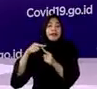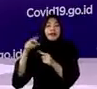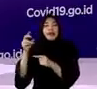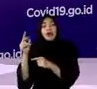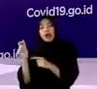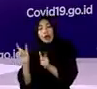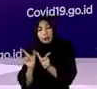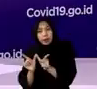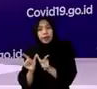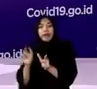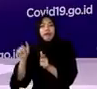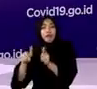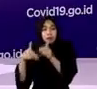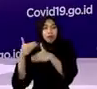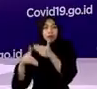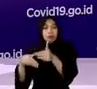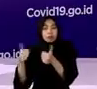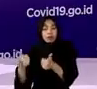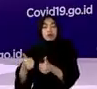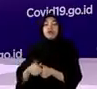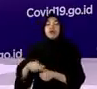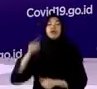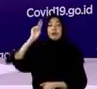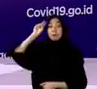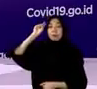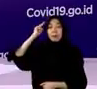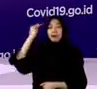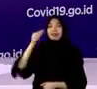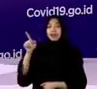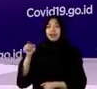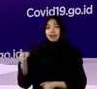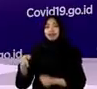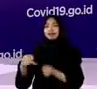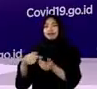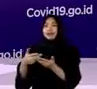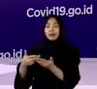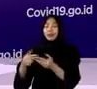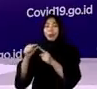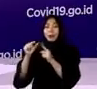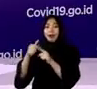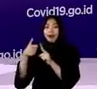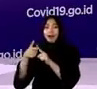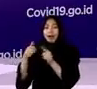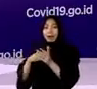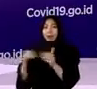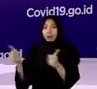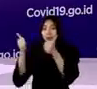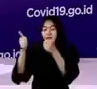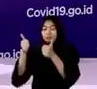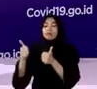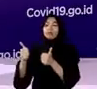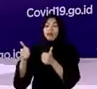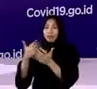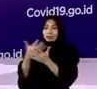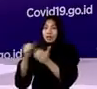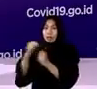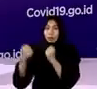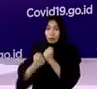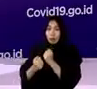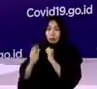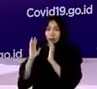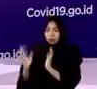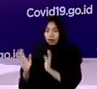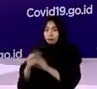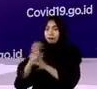RW-nya. Maka dari itu, pemerintah mengapresiasi dan berterima kasih terhadap masyarakat yang telah mendukung